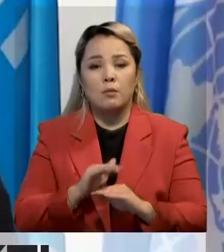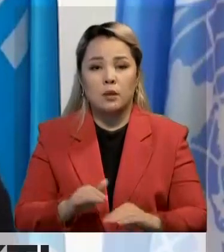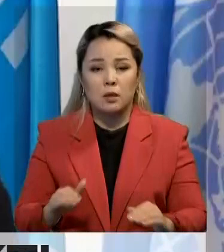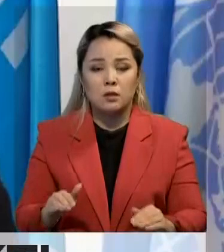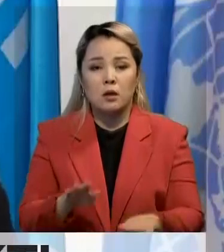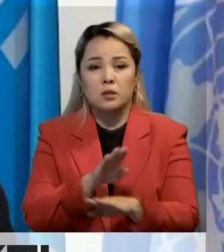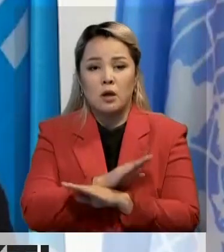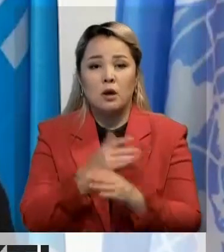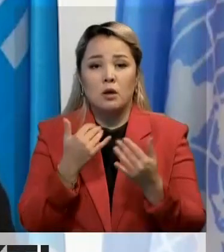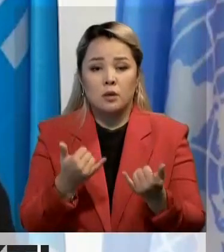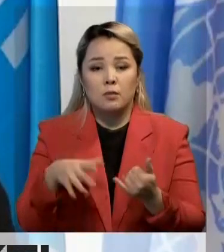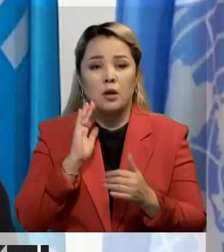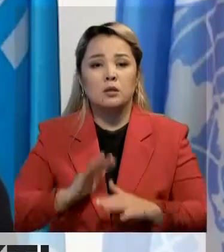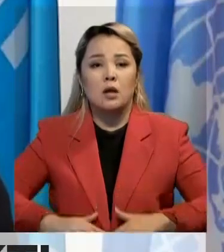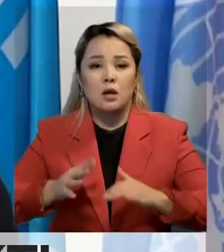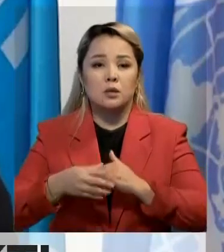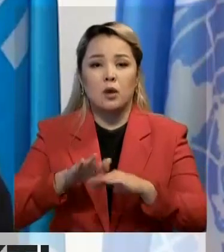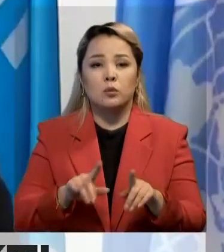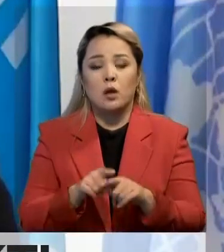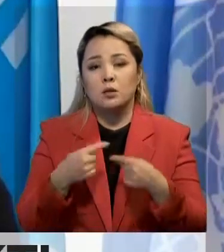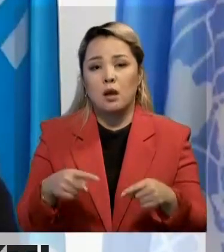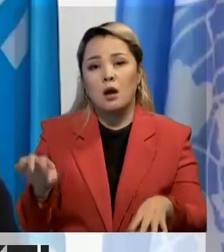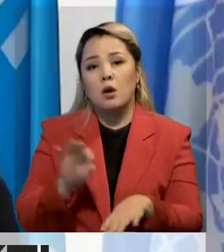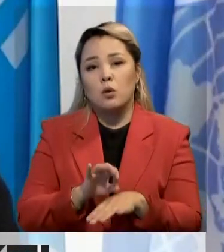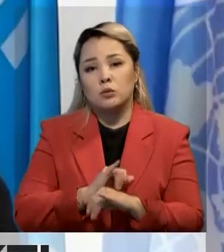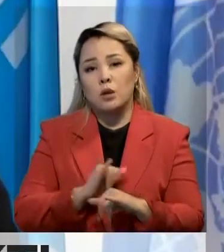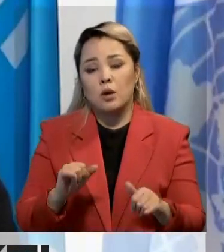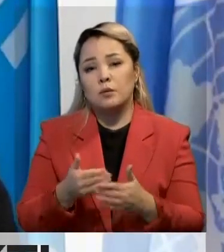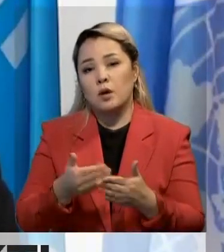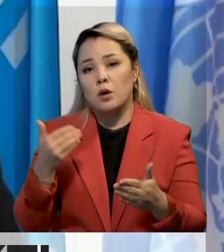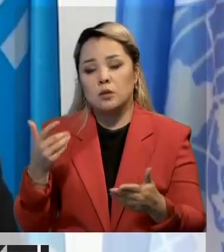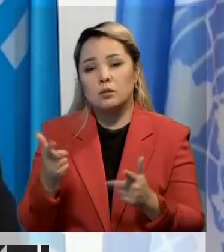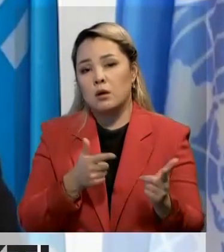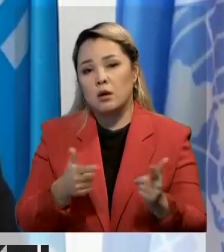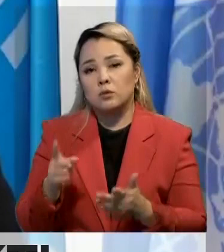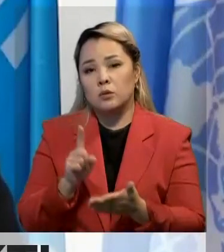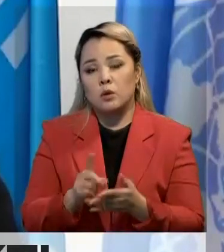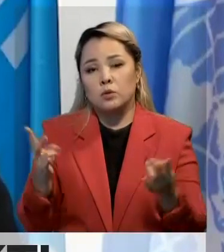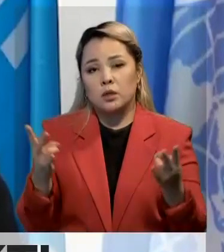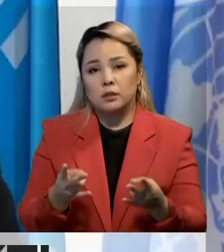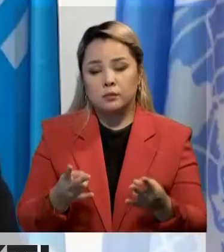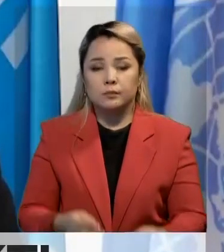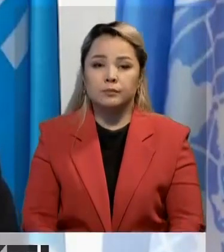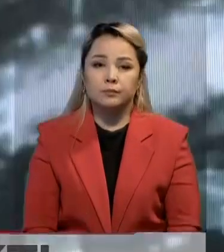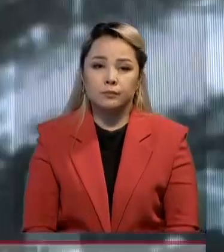шығын орасан зор. Су басқан аудандарда түрлі аурулар өршуінің алдын алу үшін дайын болуымыз қажет.